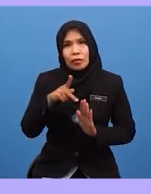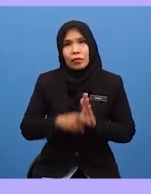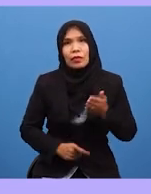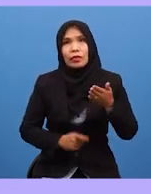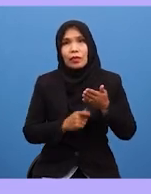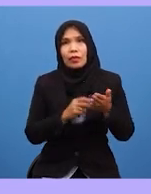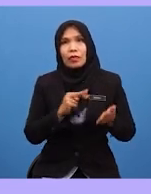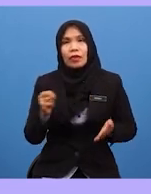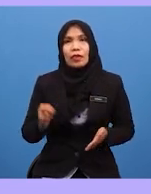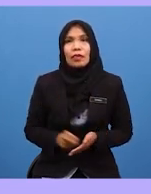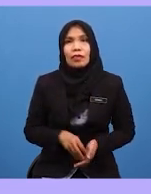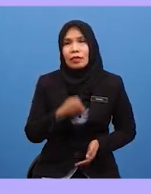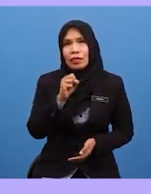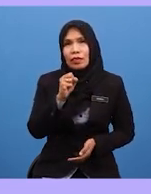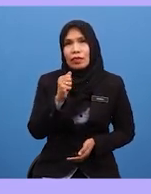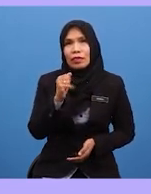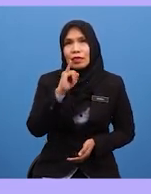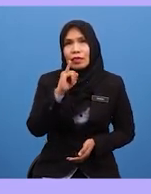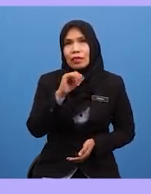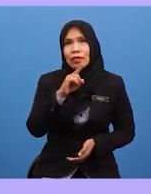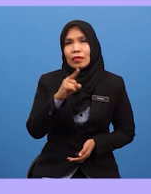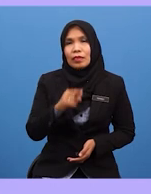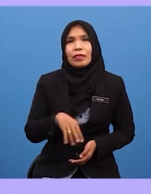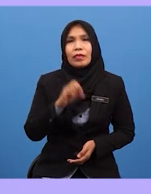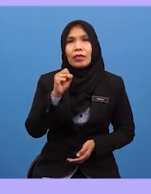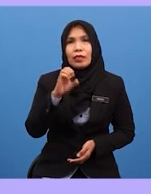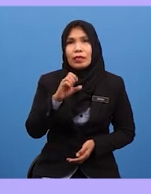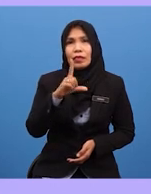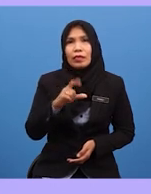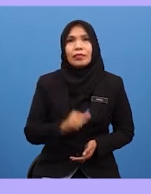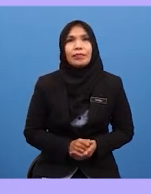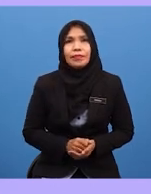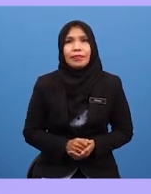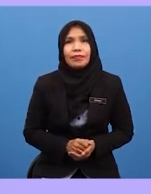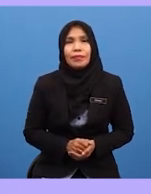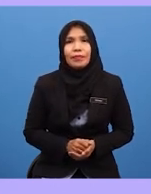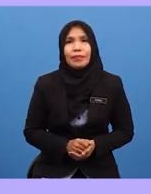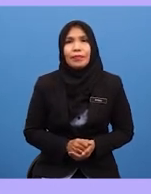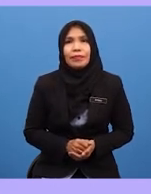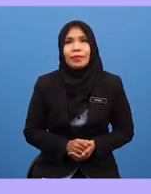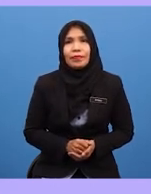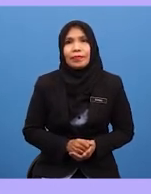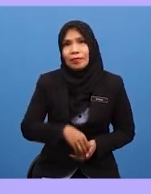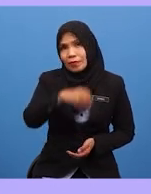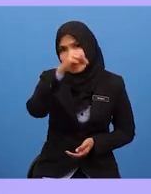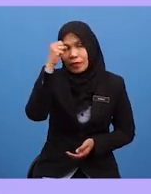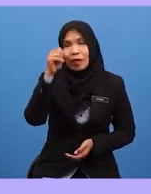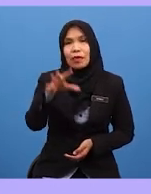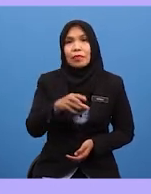oleh pengambilan air dan bahan keperluan lain seperti garam